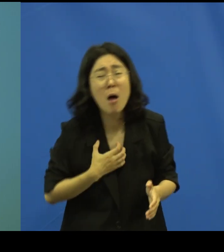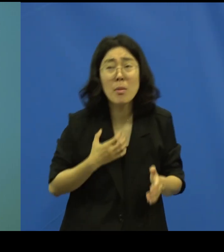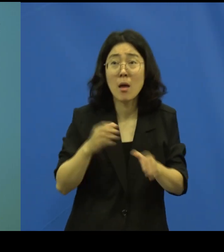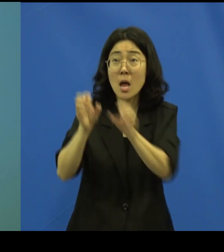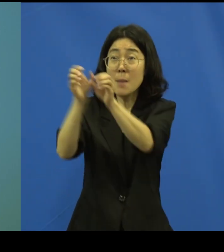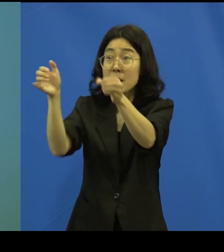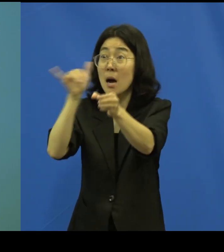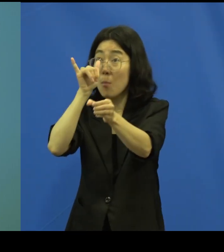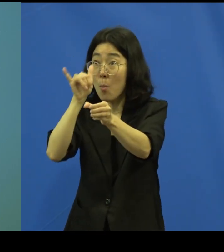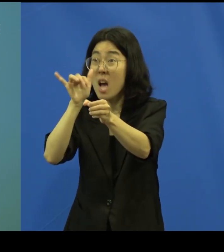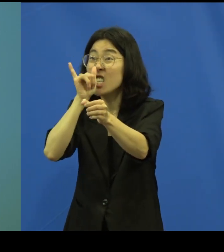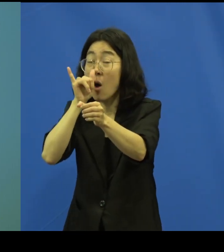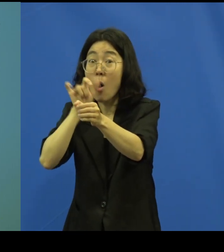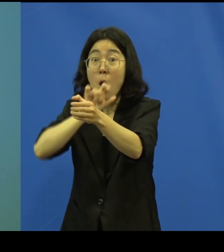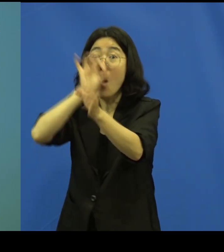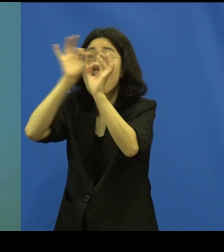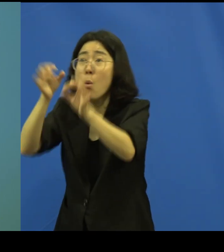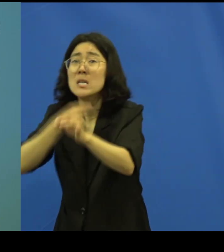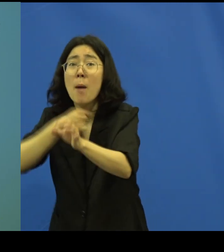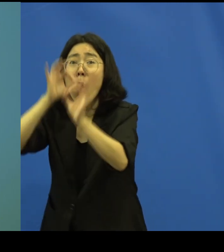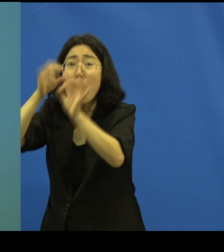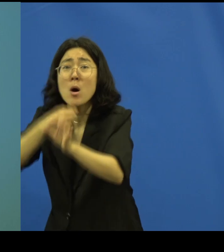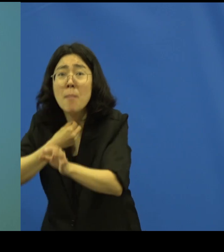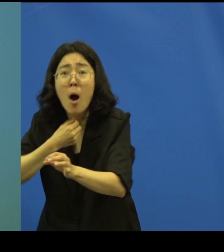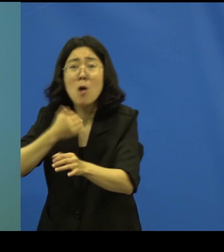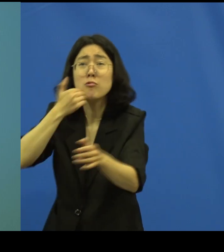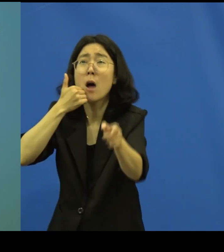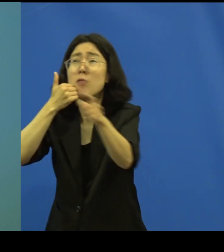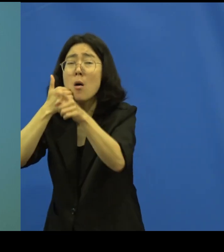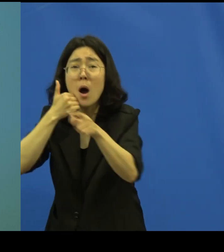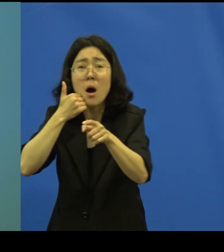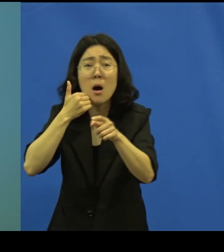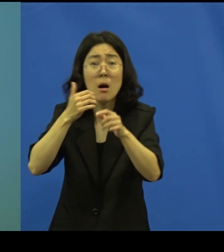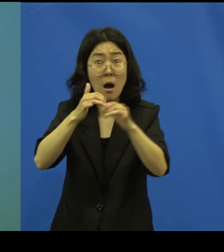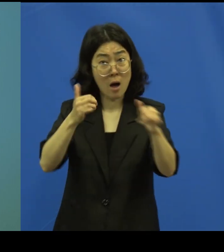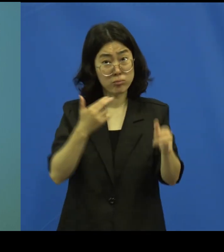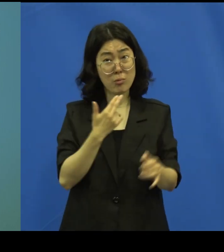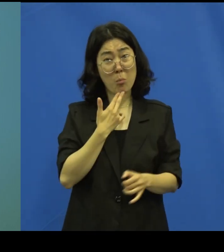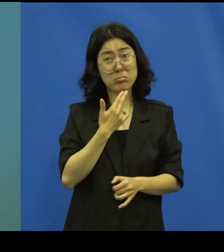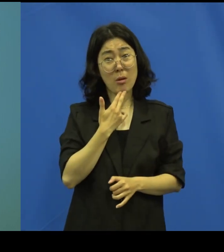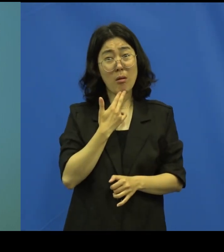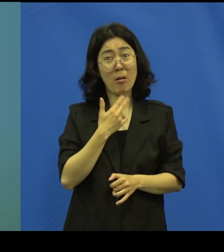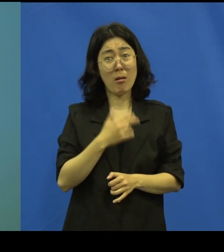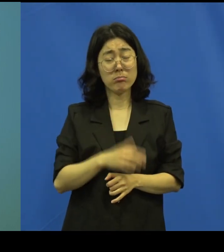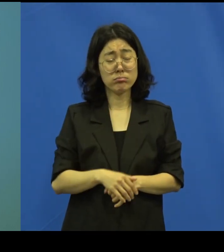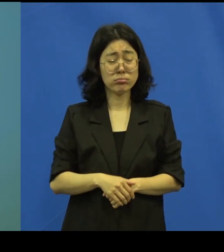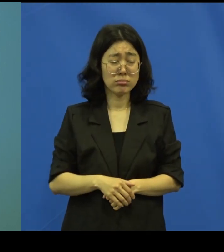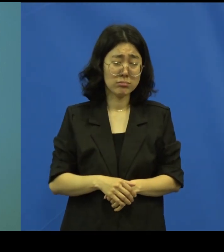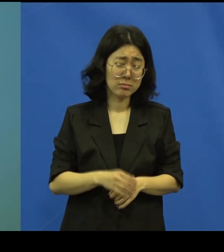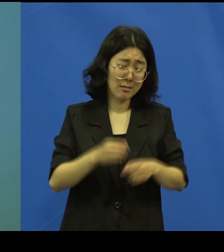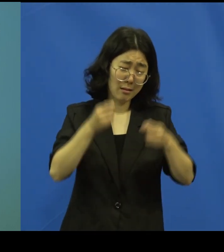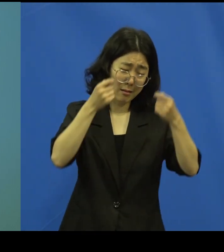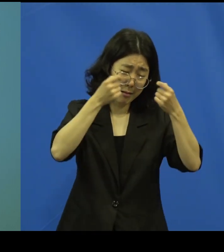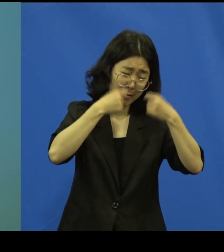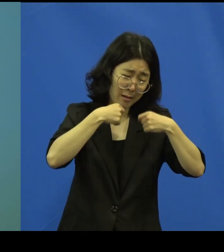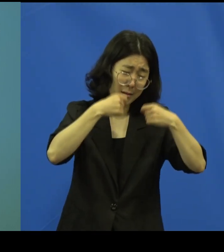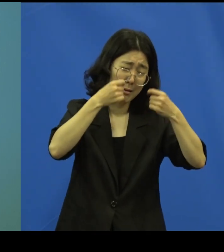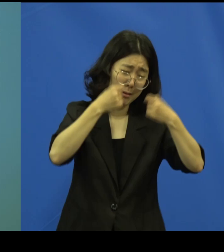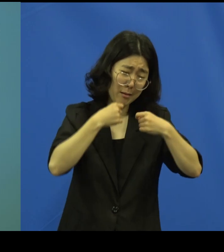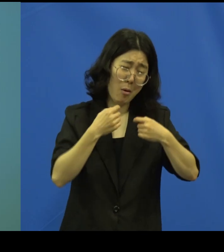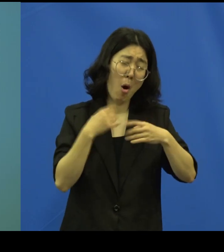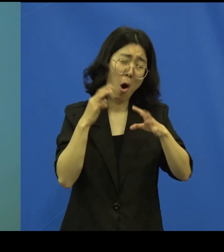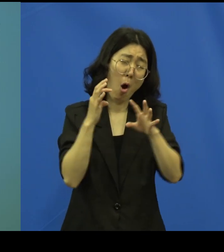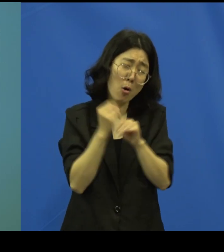없는 상태에 너무너무 안타까움, 그리고 그것은 요한 자신뿐 아니라 고난을 받고 있는